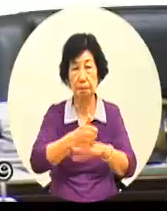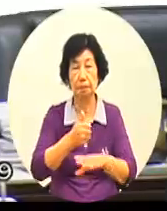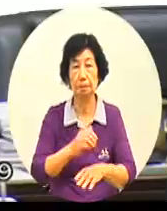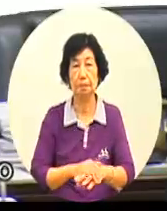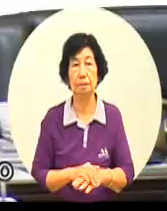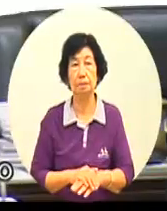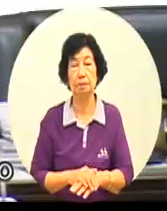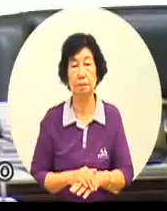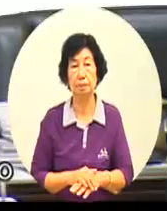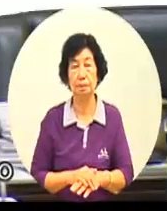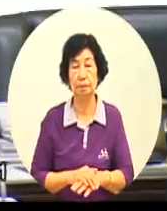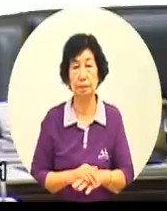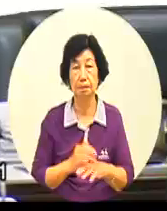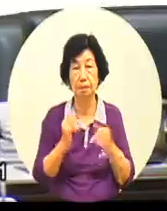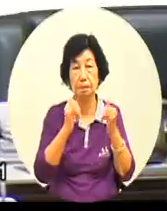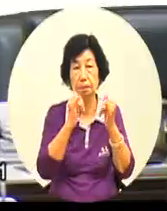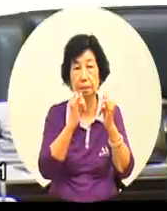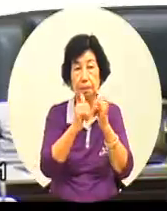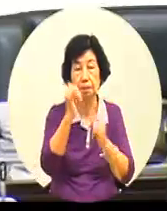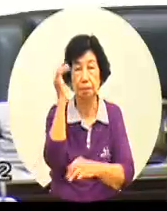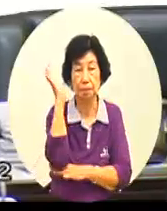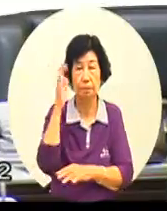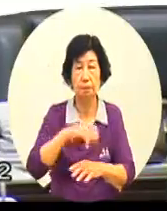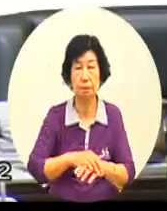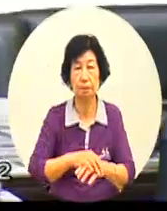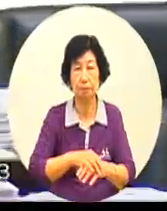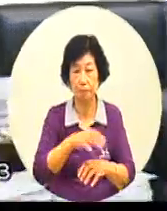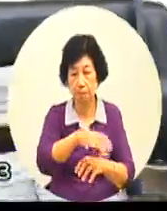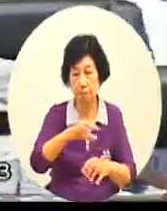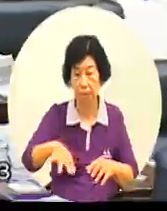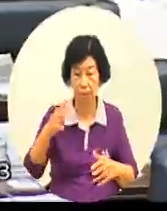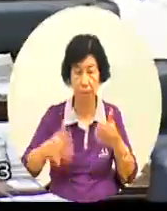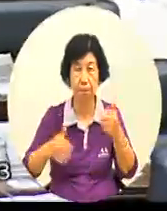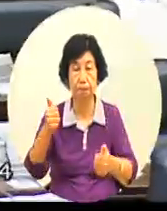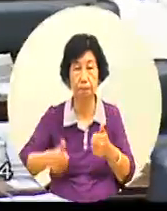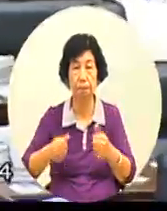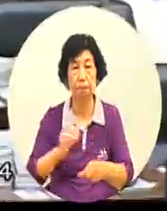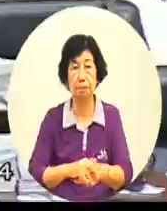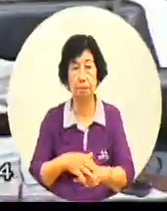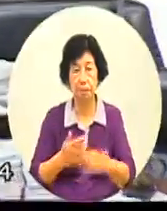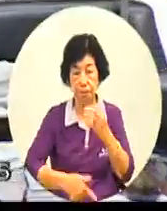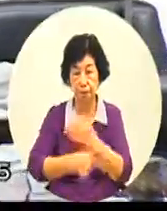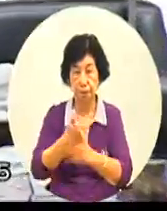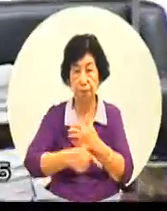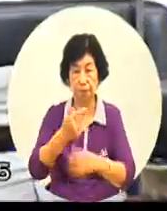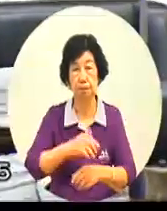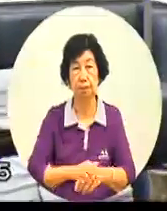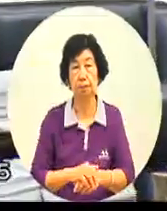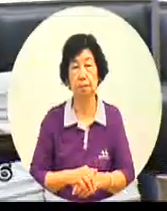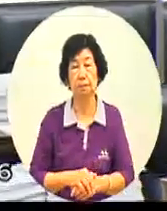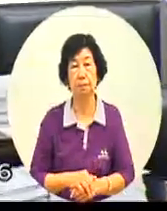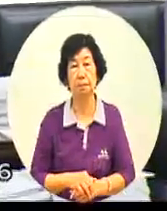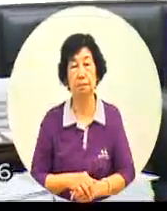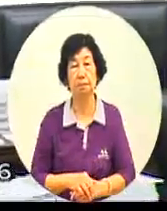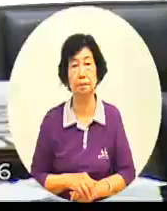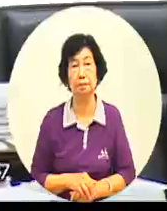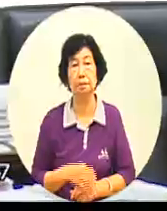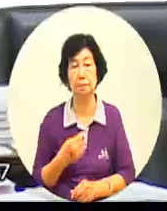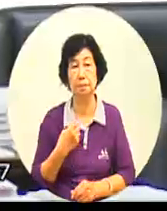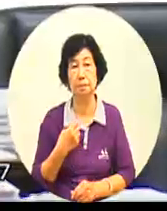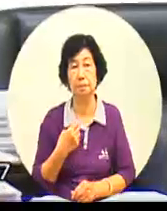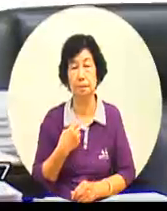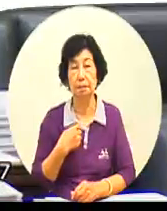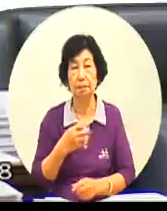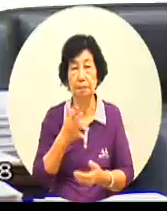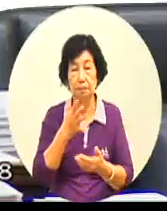们社政部门的所有局处首长，我很快把我要讲的